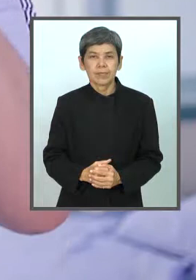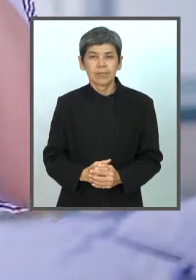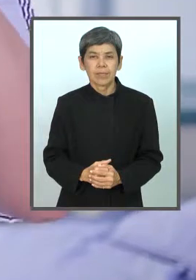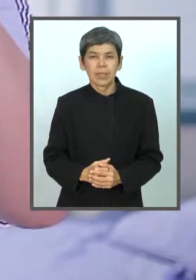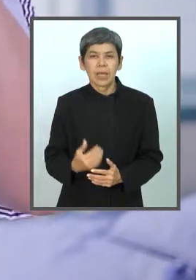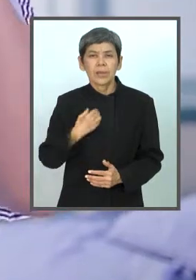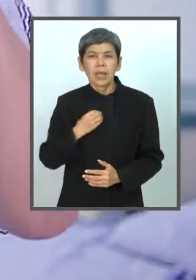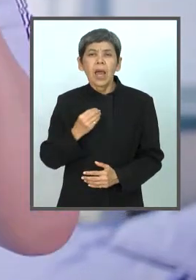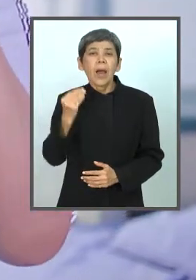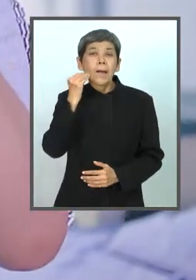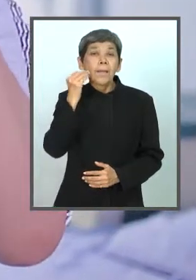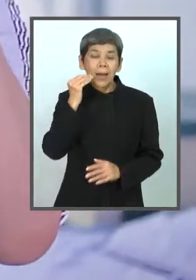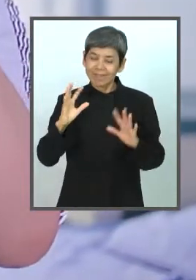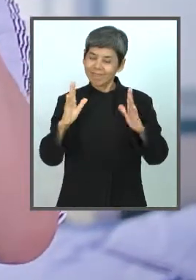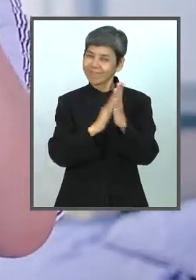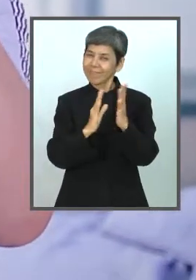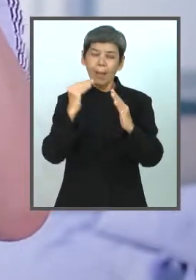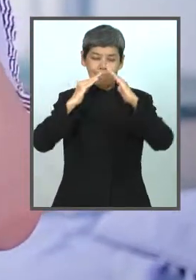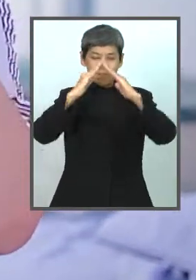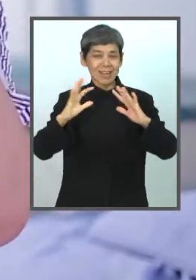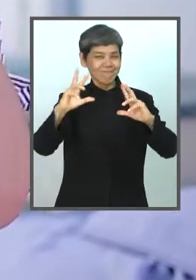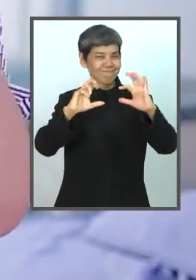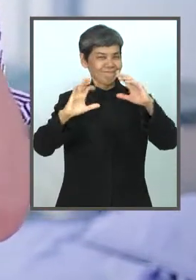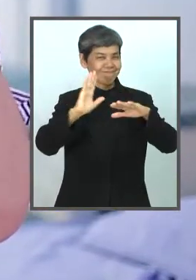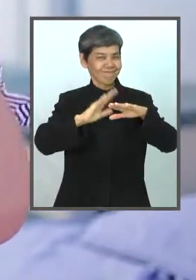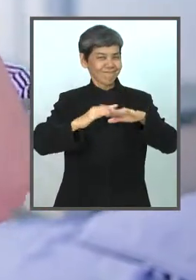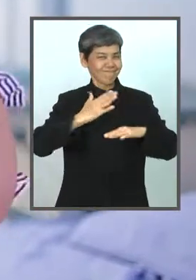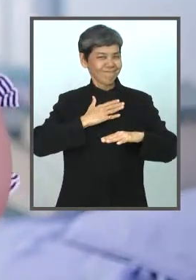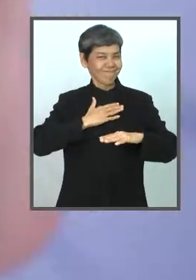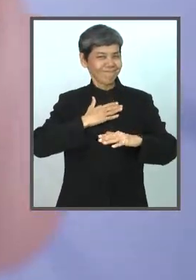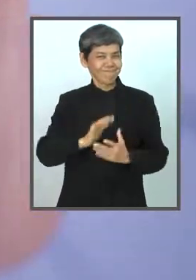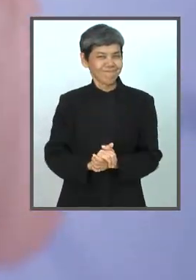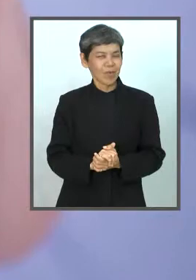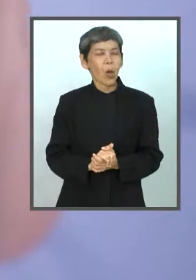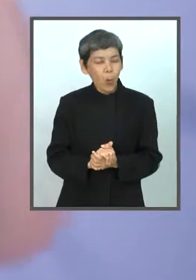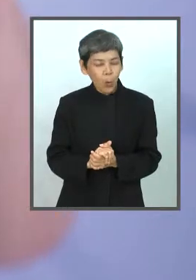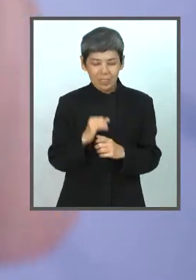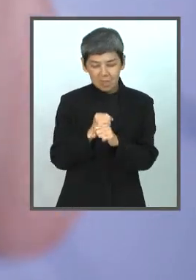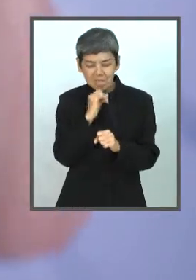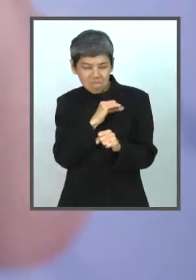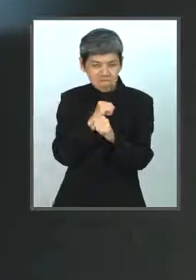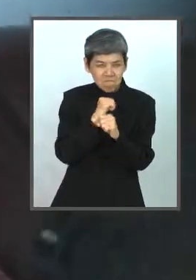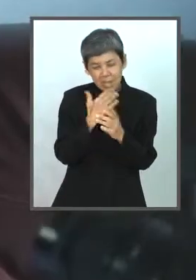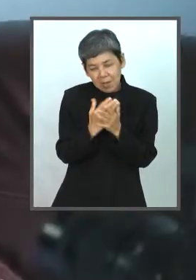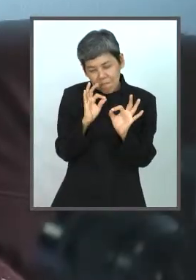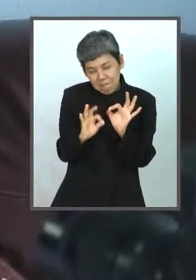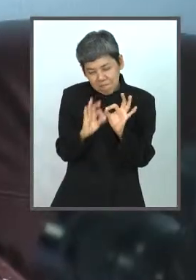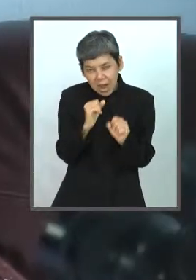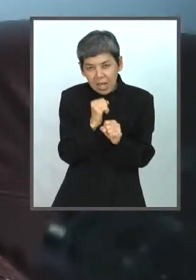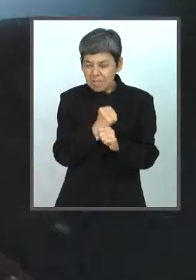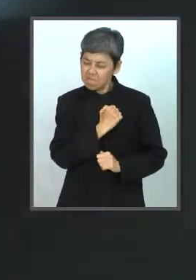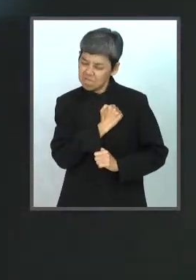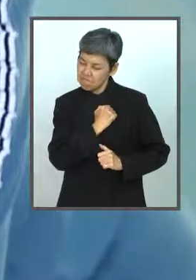ที่มีบ้านอยู่ก็เพราะมือ10นิ้วนี่แหละค่ะ โอ้โหเพราะความขยันความประหยัดแล้วก็